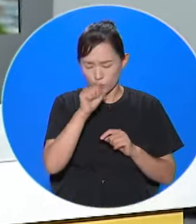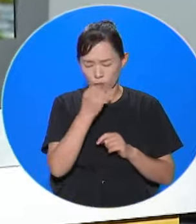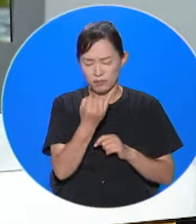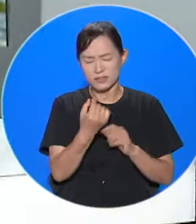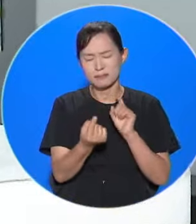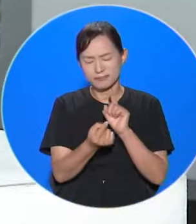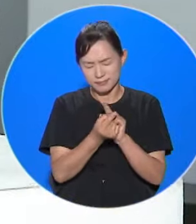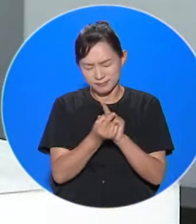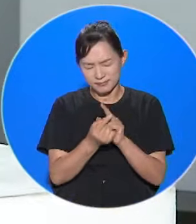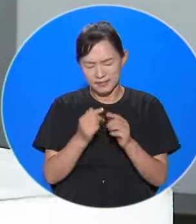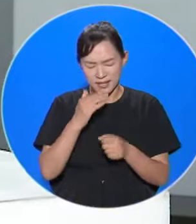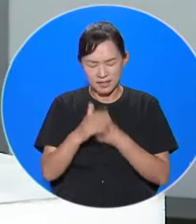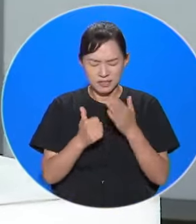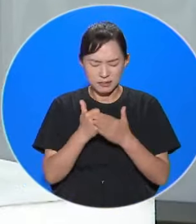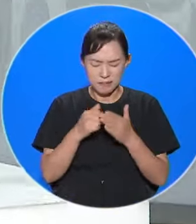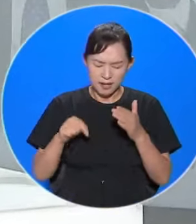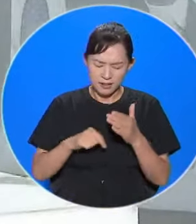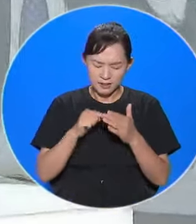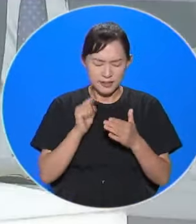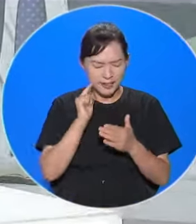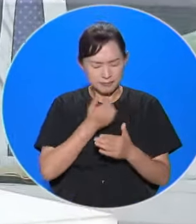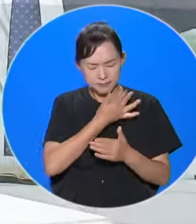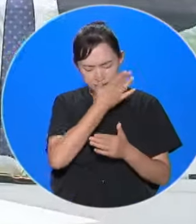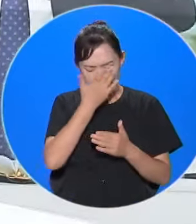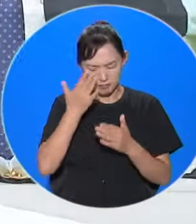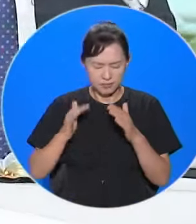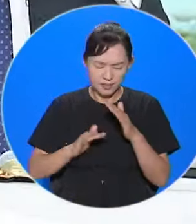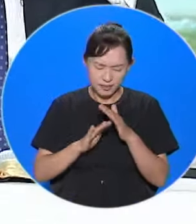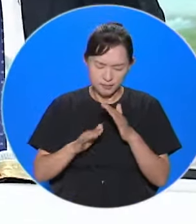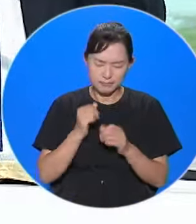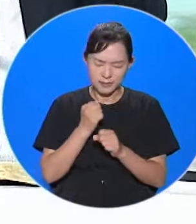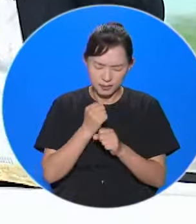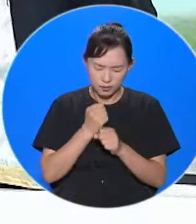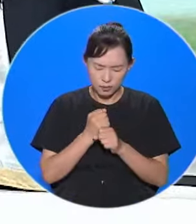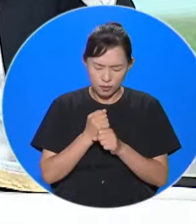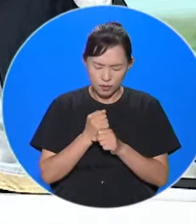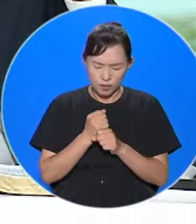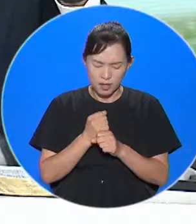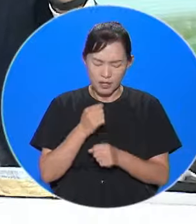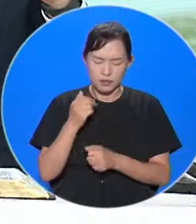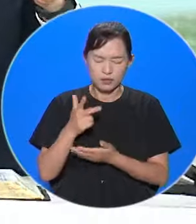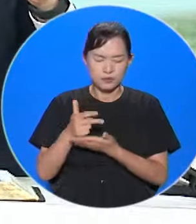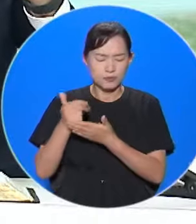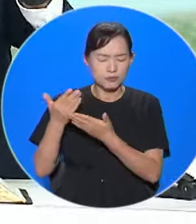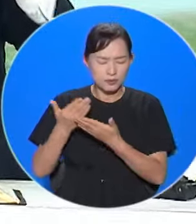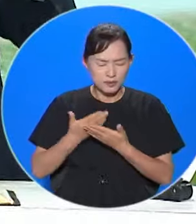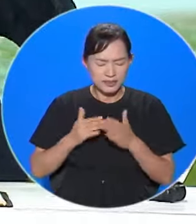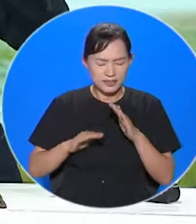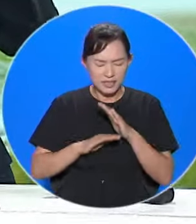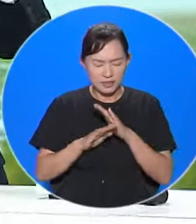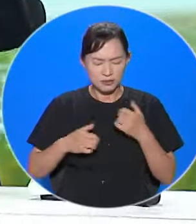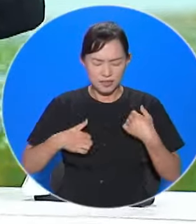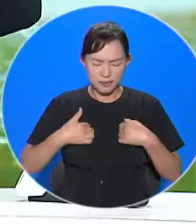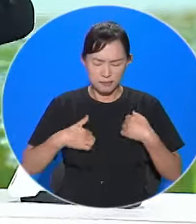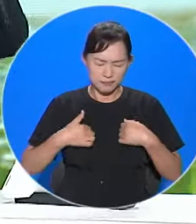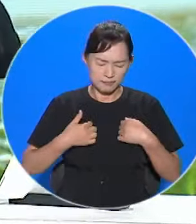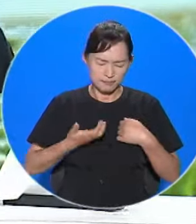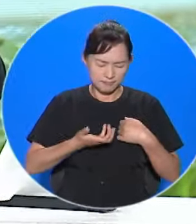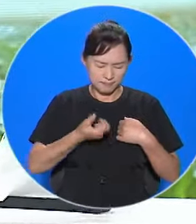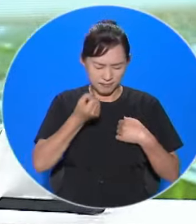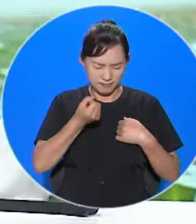만나서 하나님 안에서 아름다운 가정 이루며 하나님 정말 주님 주시는 가정의 기쁨 누리며 살아갈 수 있도록 주여 우리 아들을